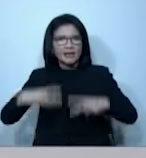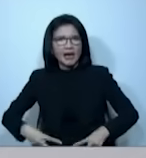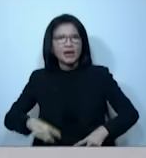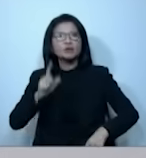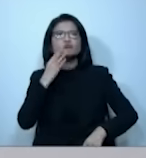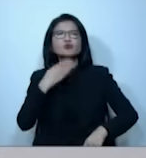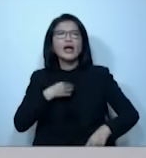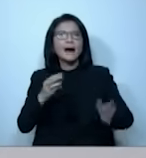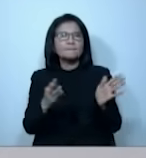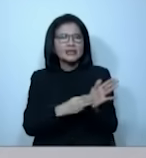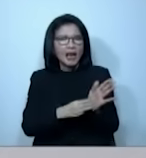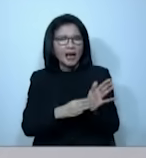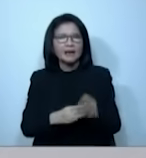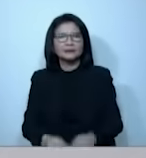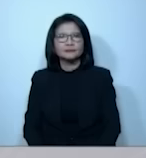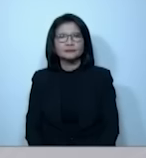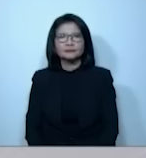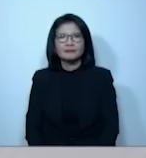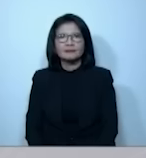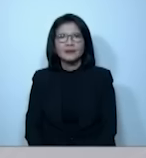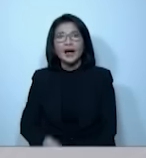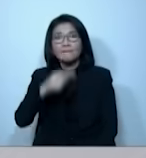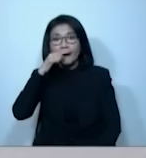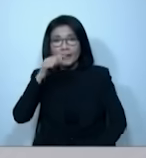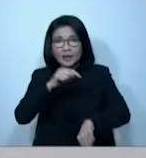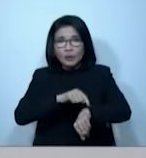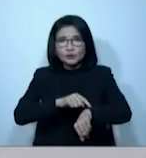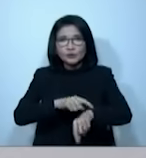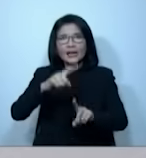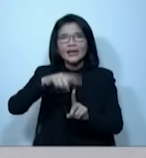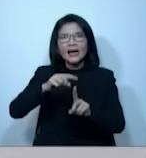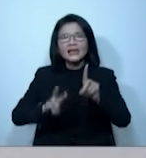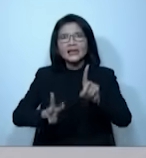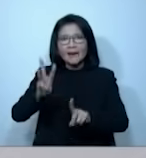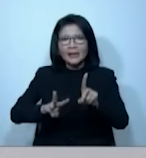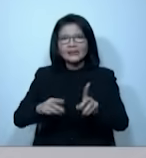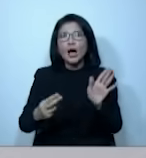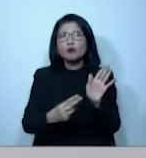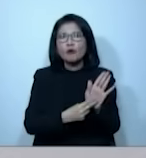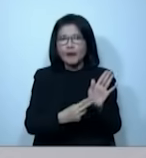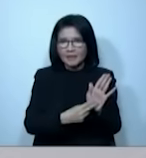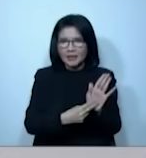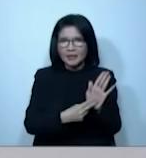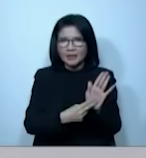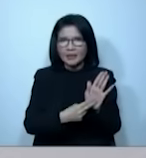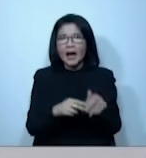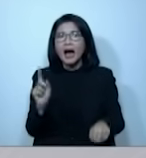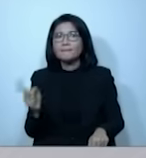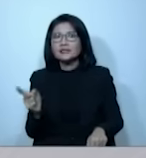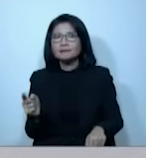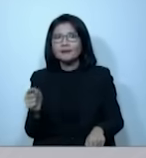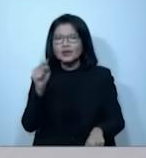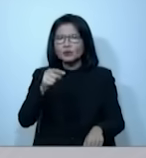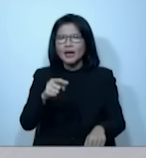bermasalah Kemudian Bapak punya waktu sampai dengan tanggal 13 November karena di situ adalah